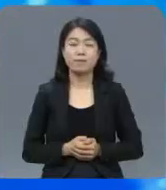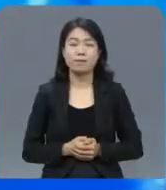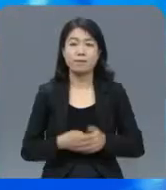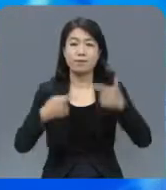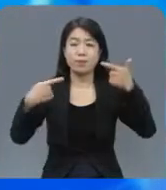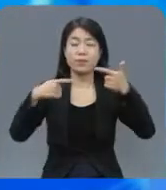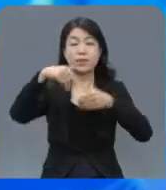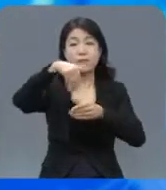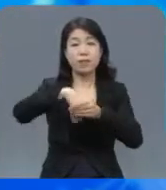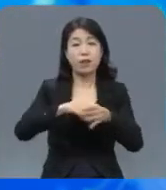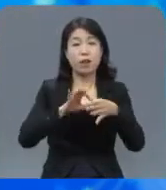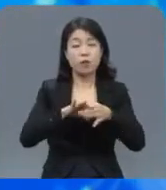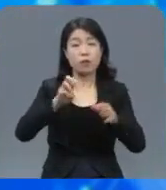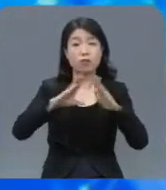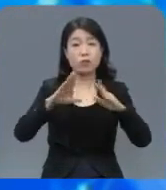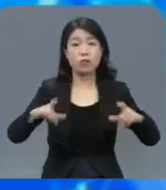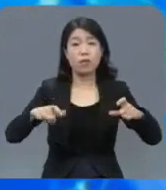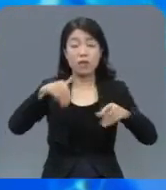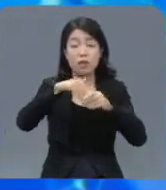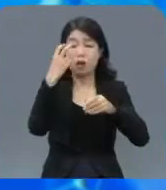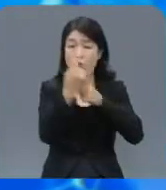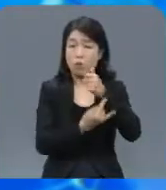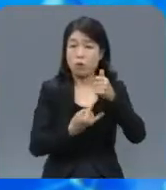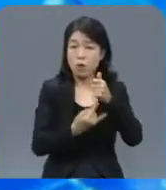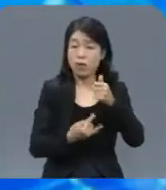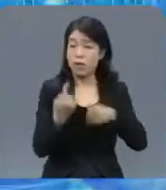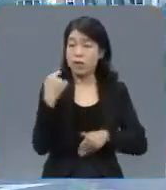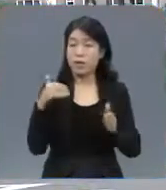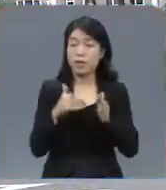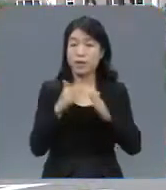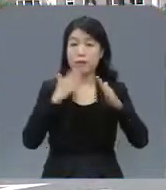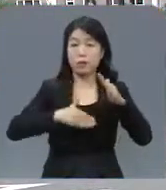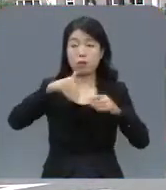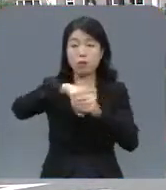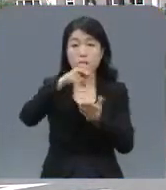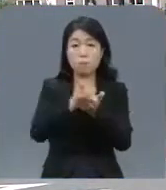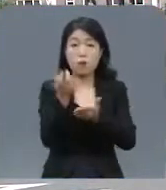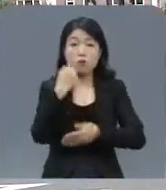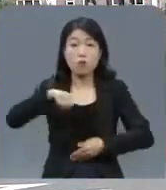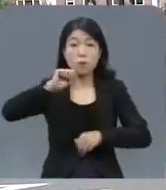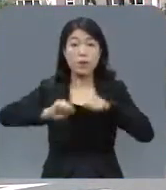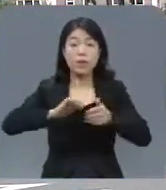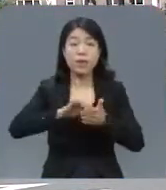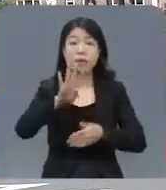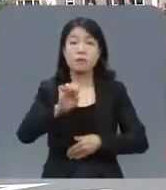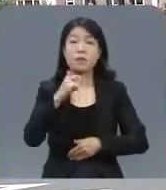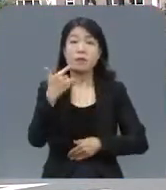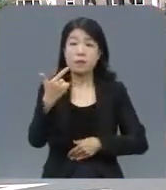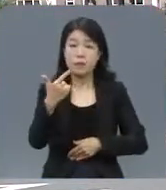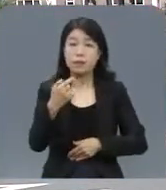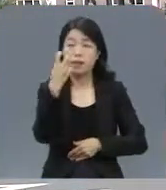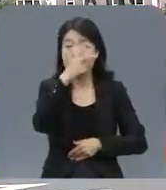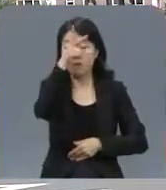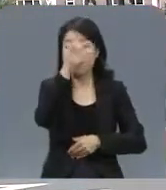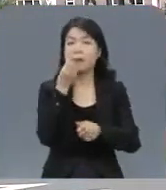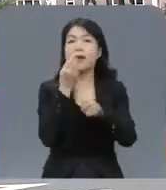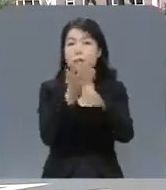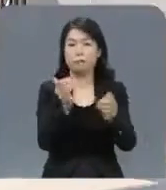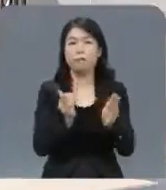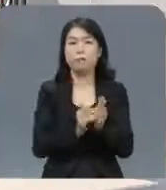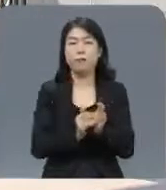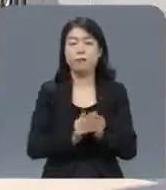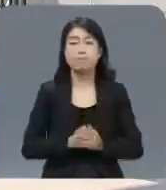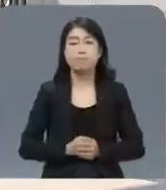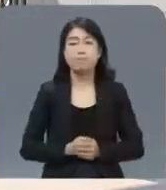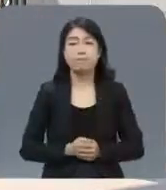6일 지방선거와 관련해 광주와 전남 선거관리위원회가 어제까지 공직 선거법 위반 행위 46건 을 검찰에 고발한 것으로